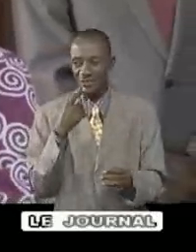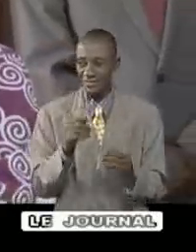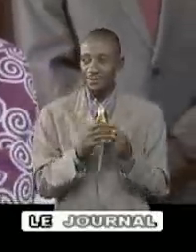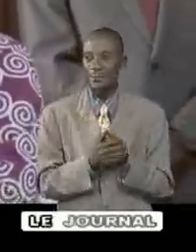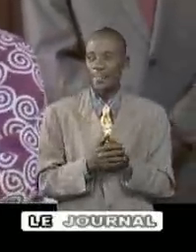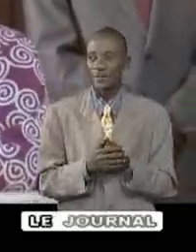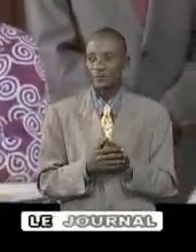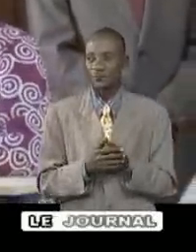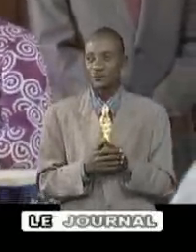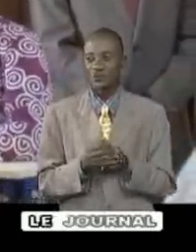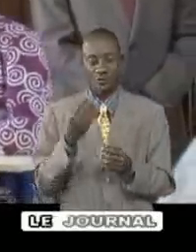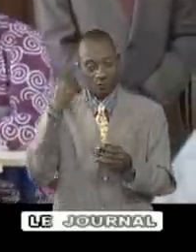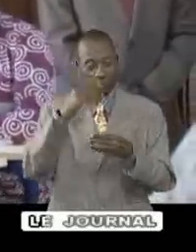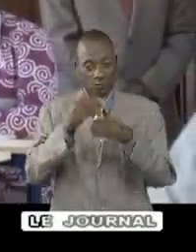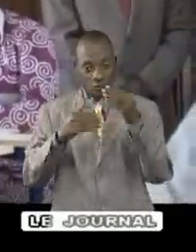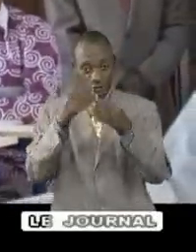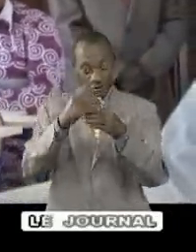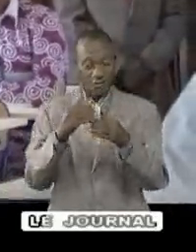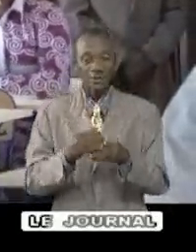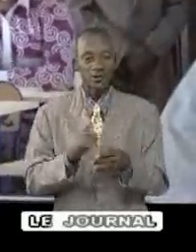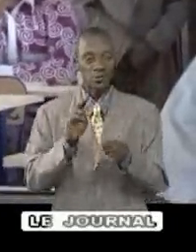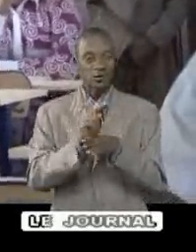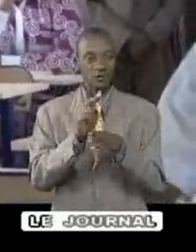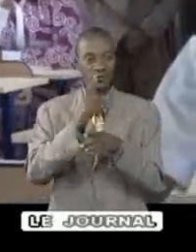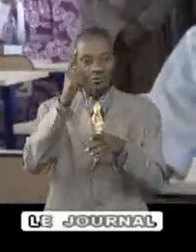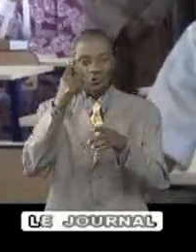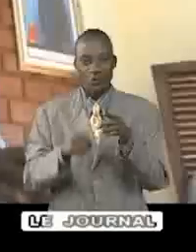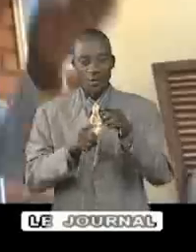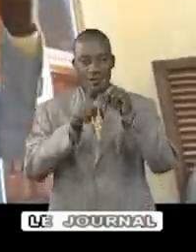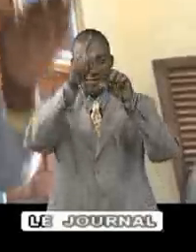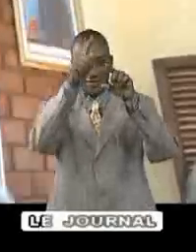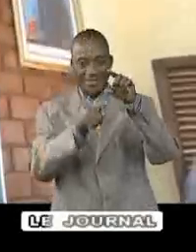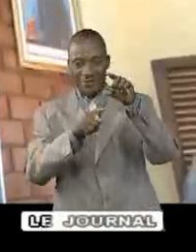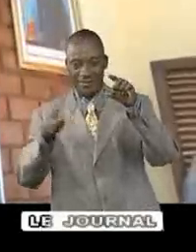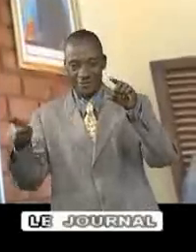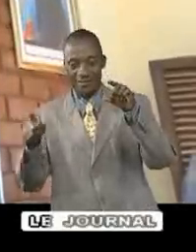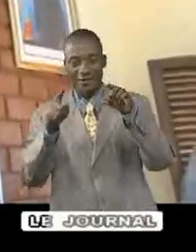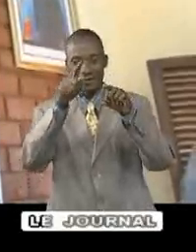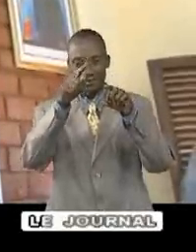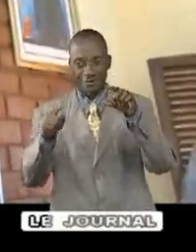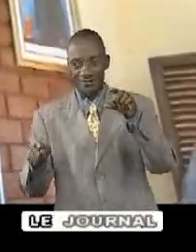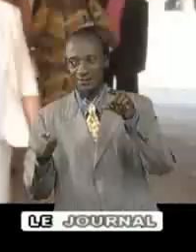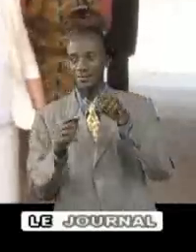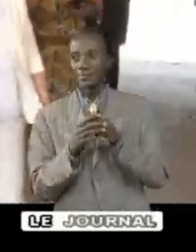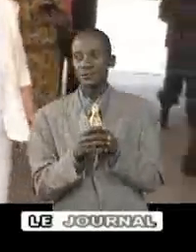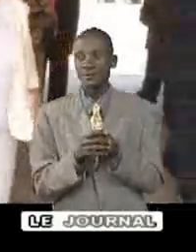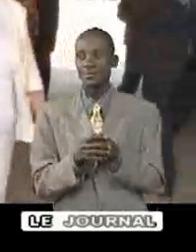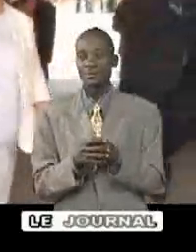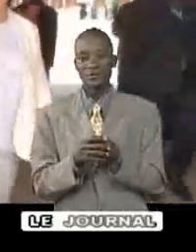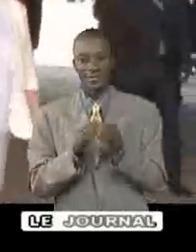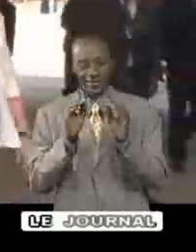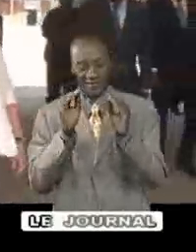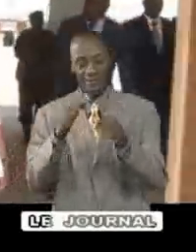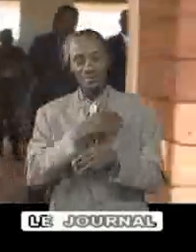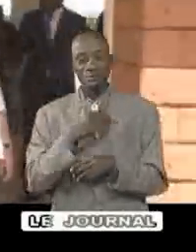les quais rien que pour vérifier l'angle au coin de mur, n'est-ce pas? D'une